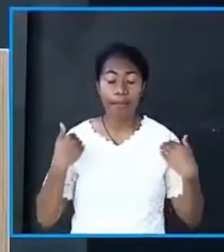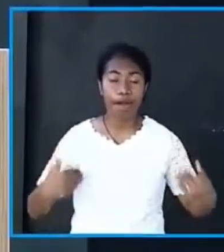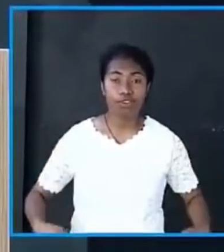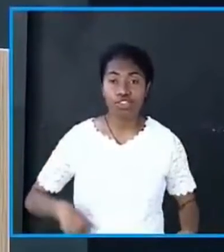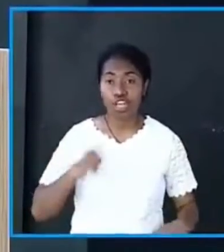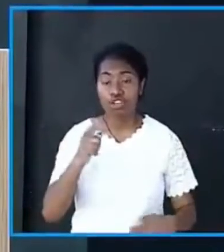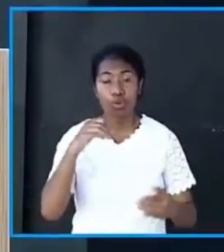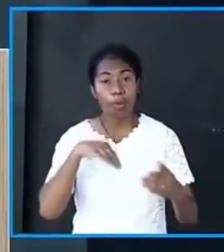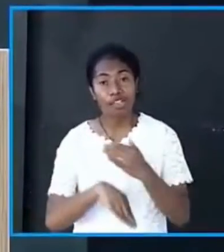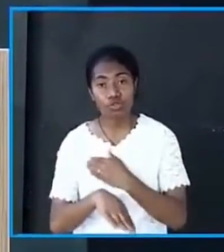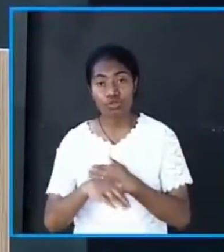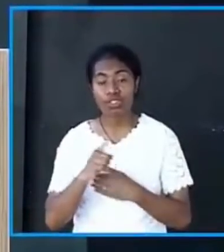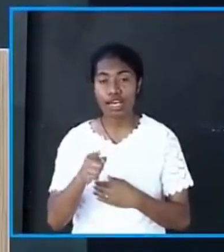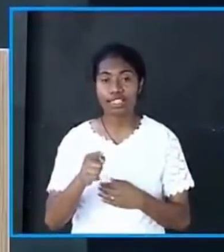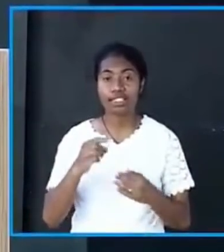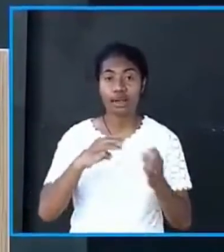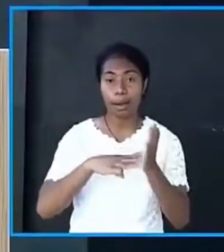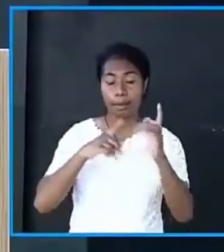rohani